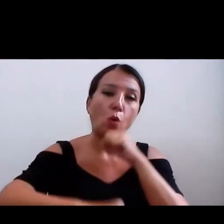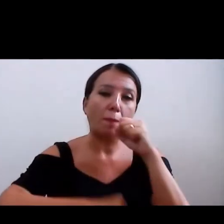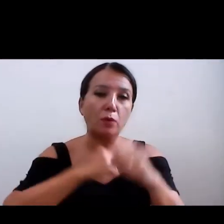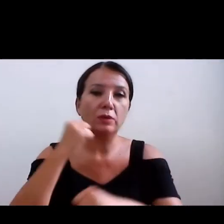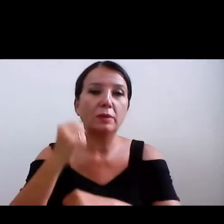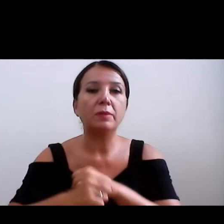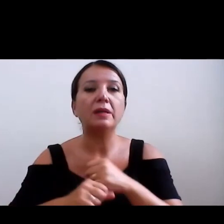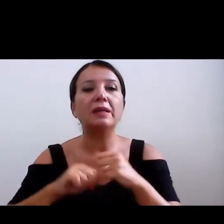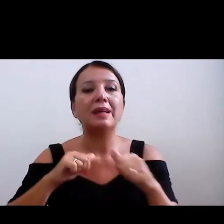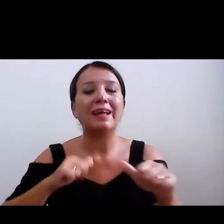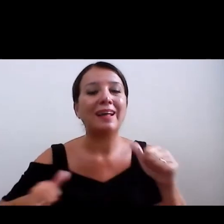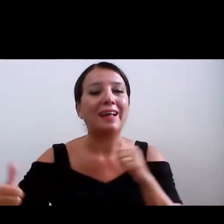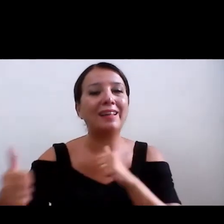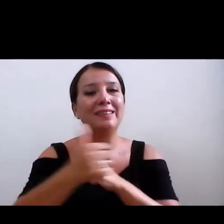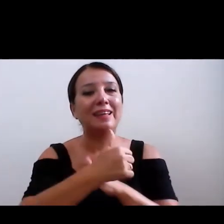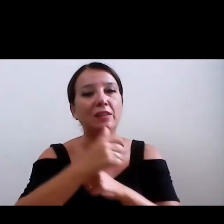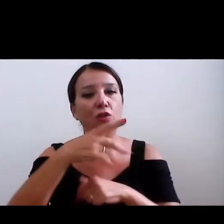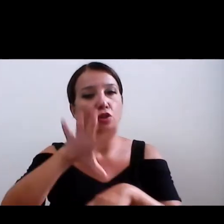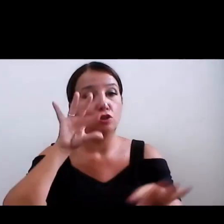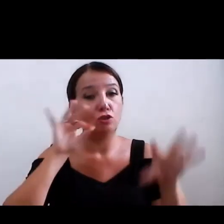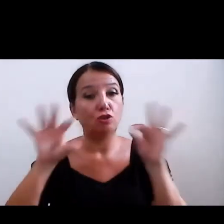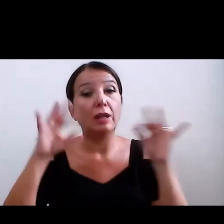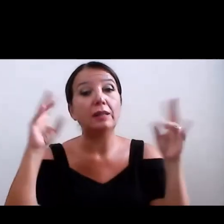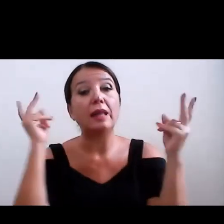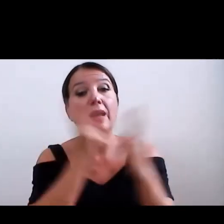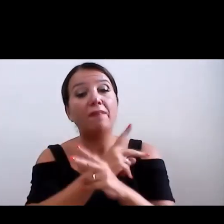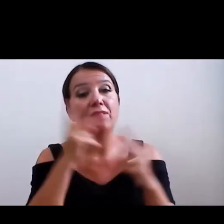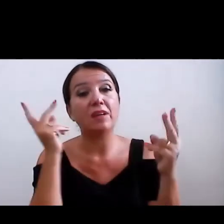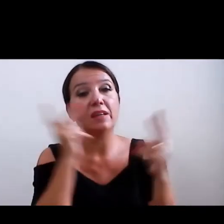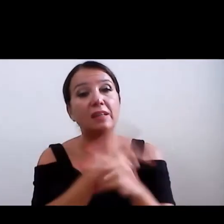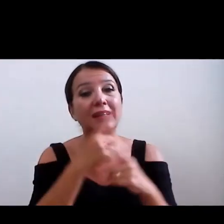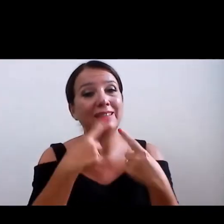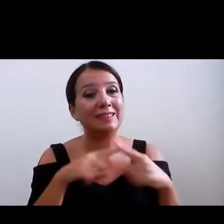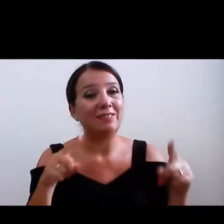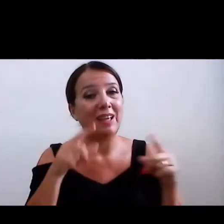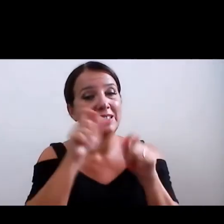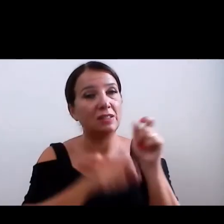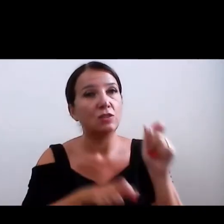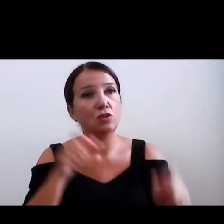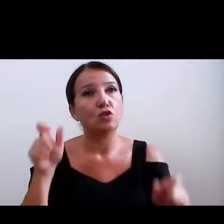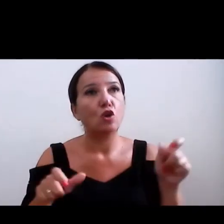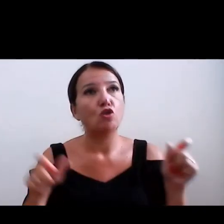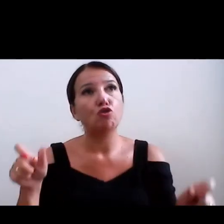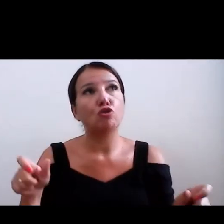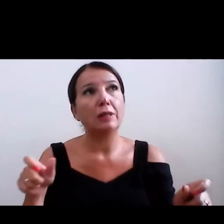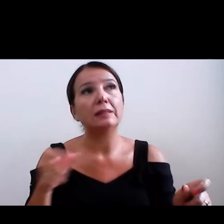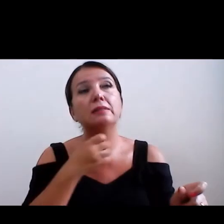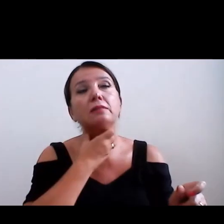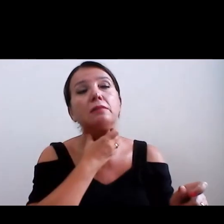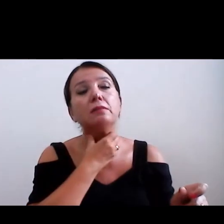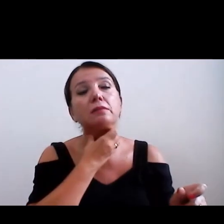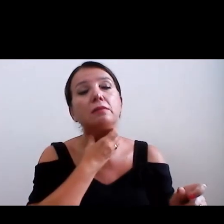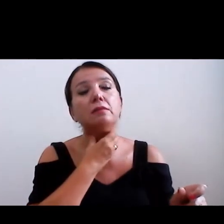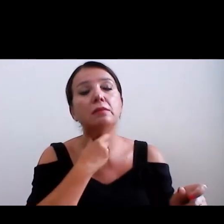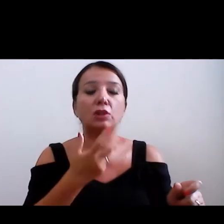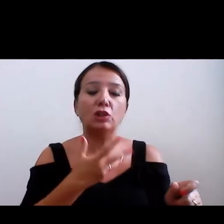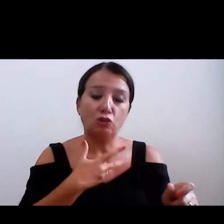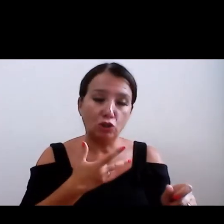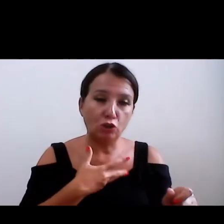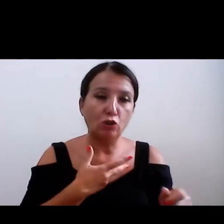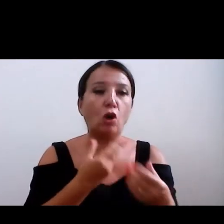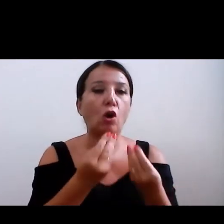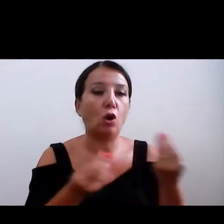a ogni scelta effettivamente i diversi soggetti che ci sono, che concorrono